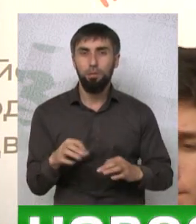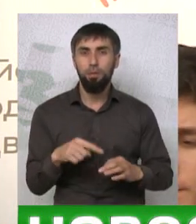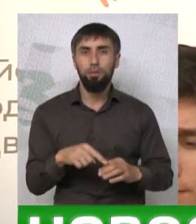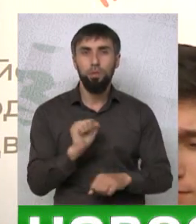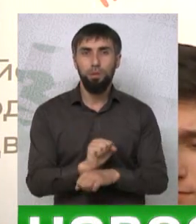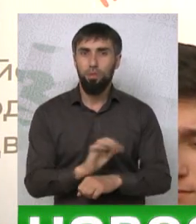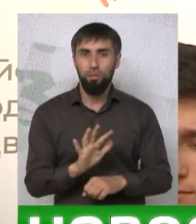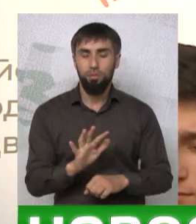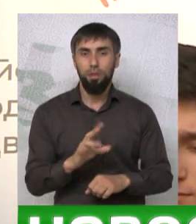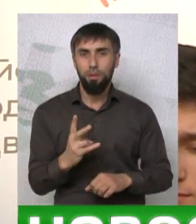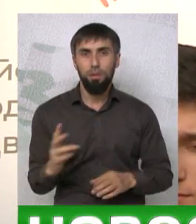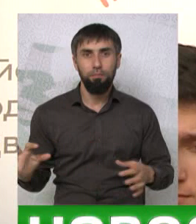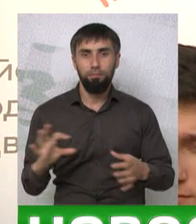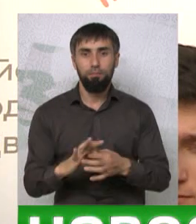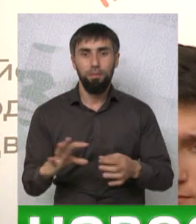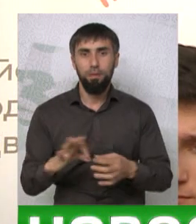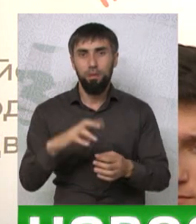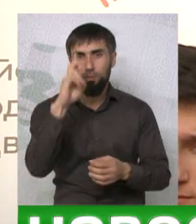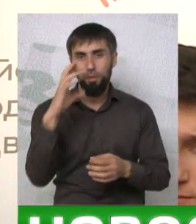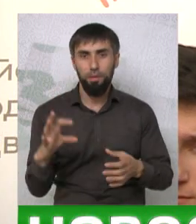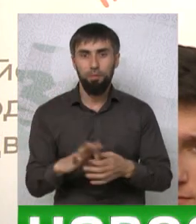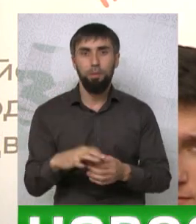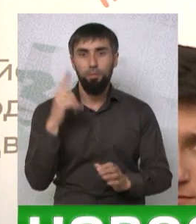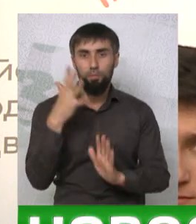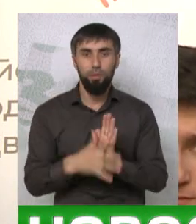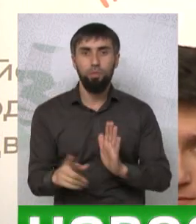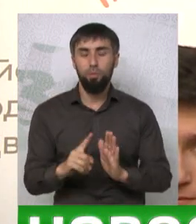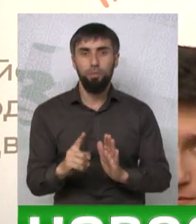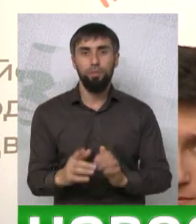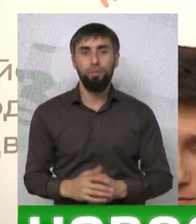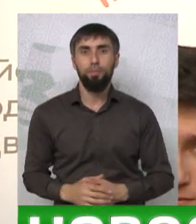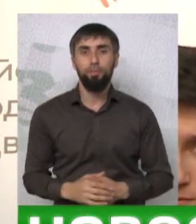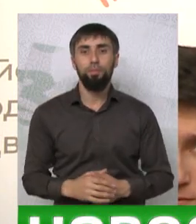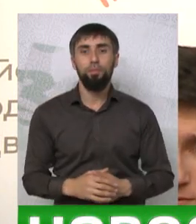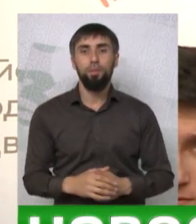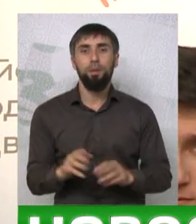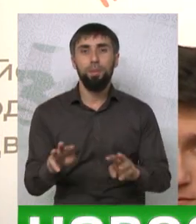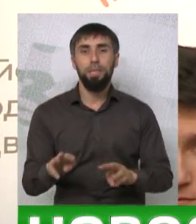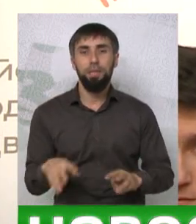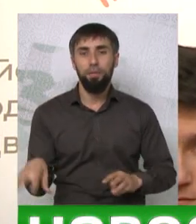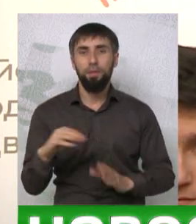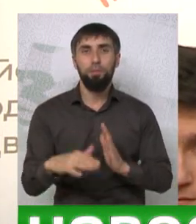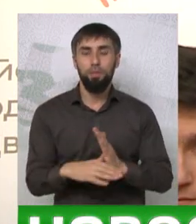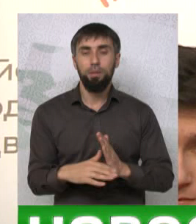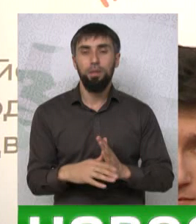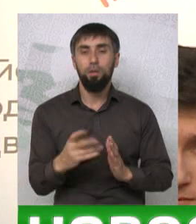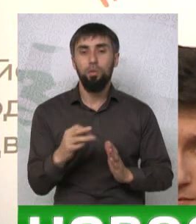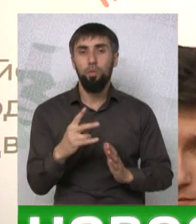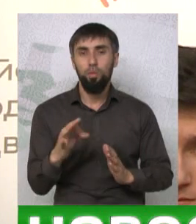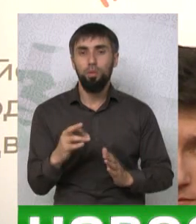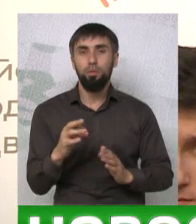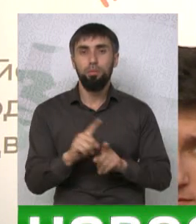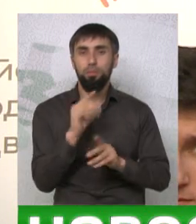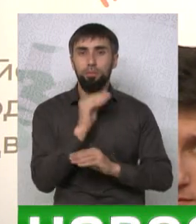закончилось, чтобы подхватило, государство подхватило, чтобы все, понятно, что и структуры государственные все помогают, чтобы оно просто не